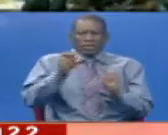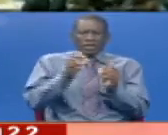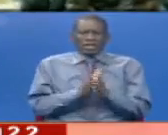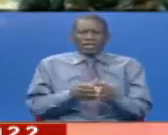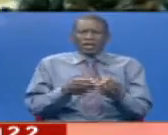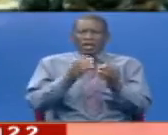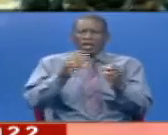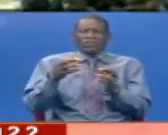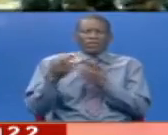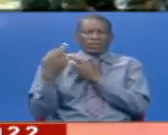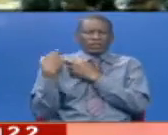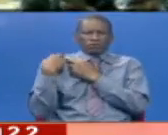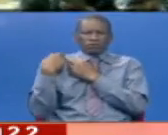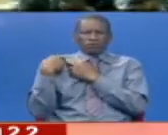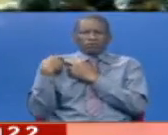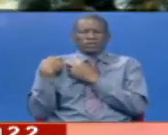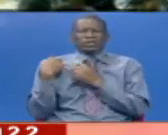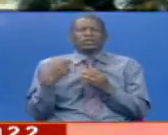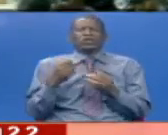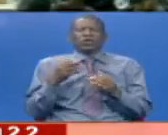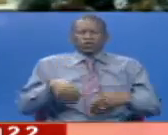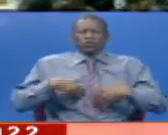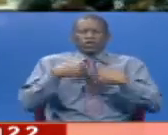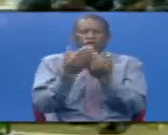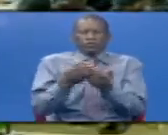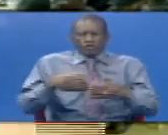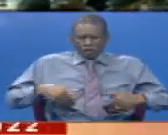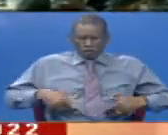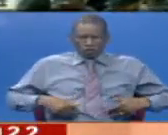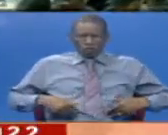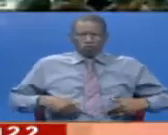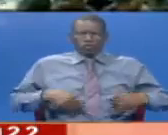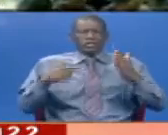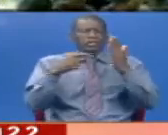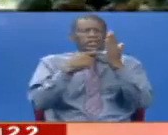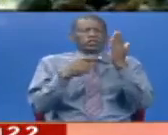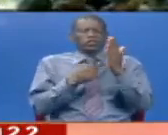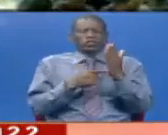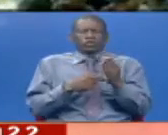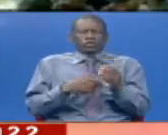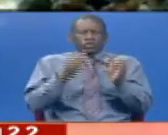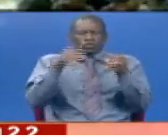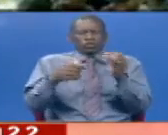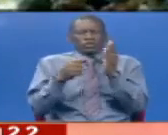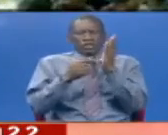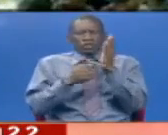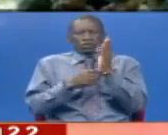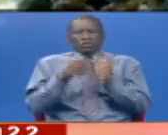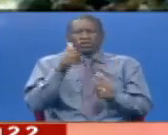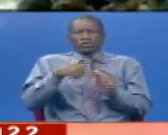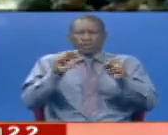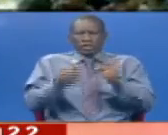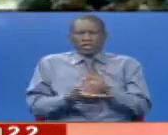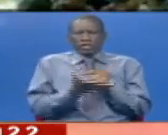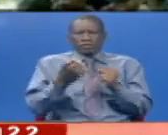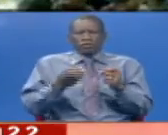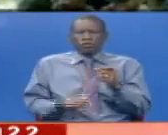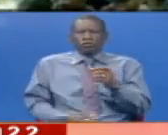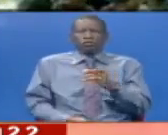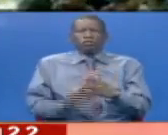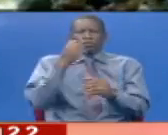majukumu mengine ya kuwapatia vijana teknolojia ya kisasa inayowawezesha kubuni